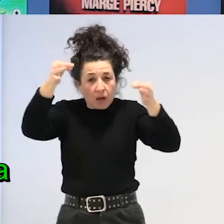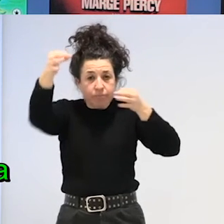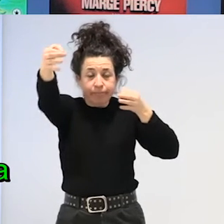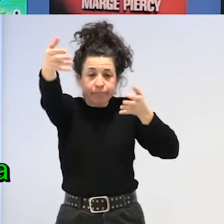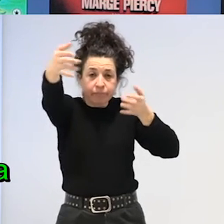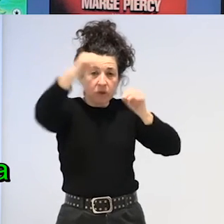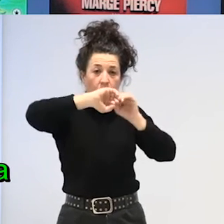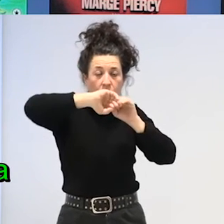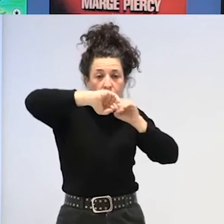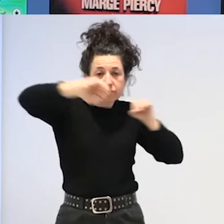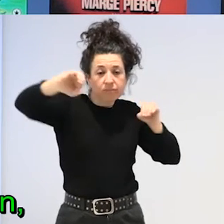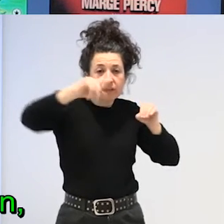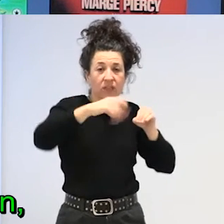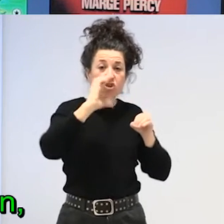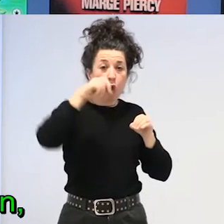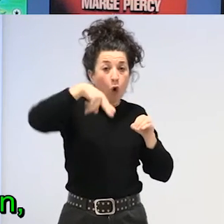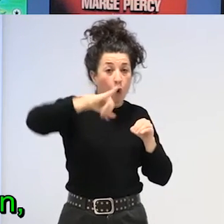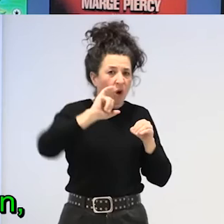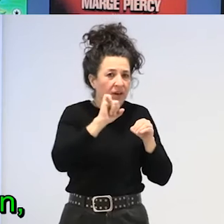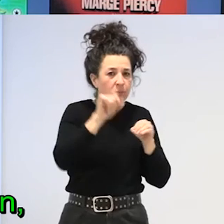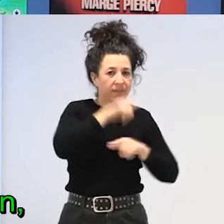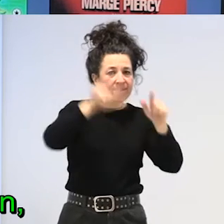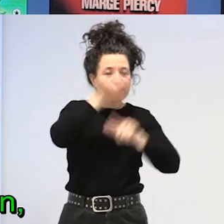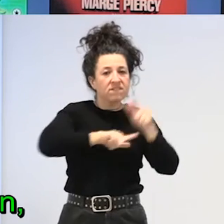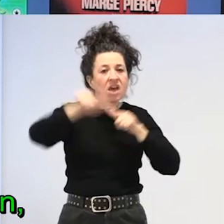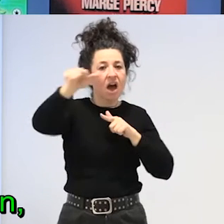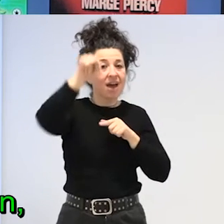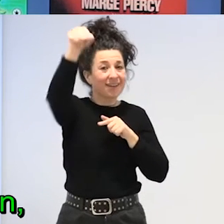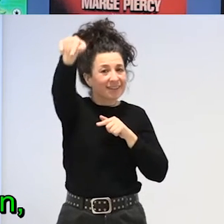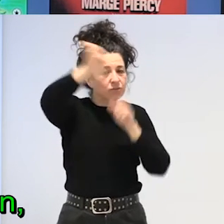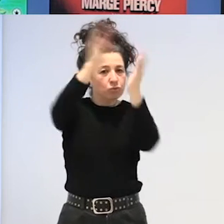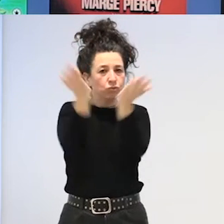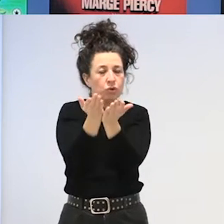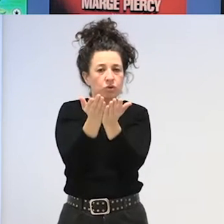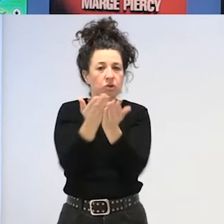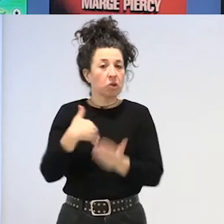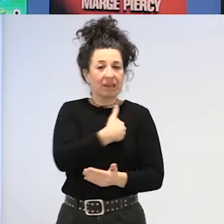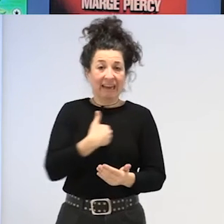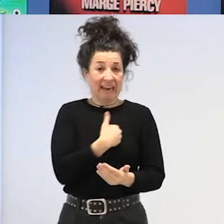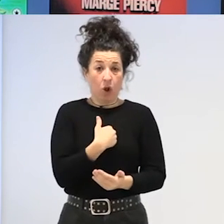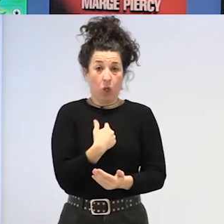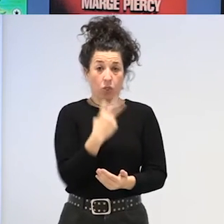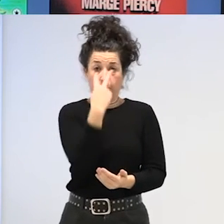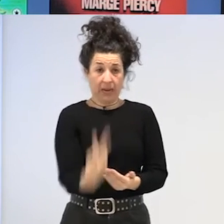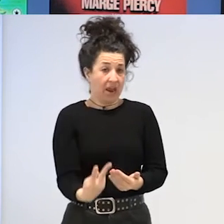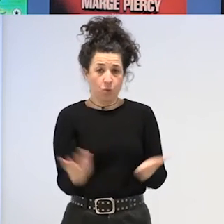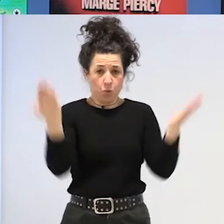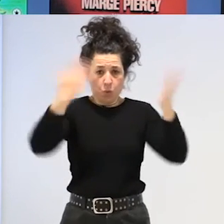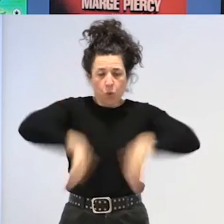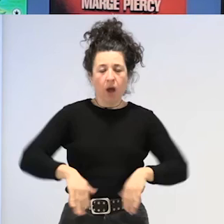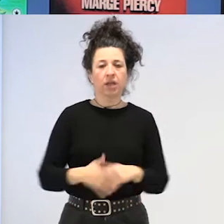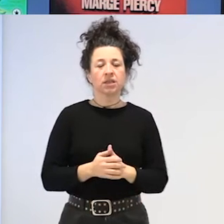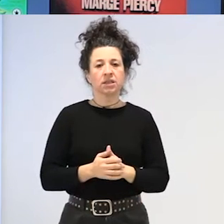mundu horretara bidaiatu dezake, eta bertan, genero bitarra esan dudanez ez da existitzen, ez dago bueno, generorik,